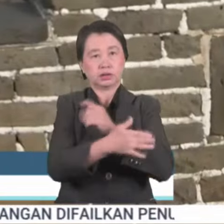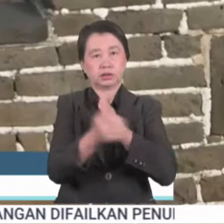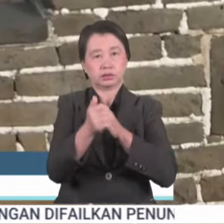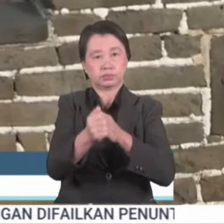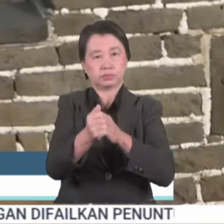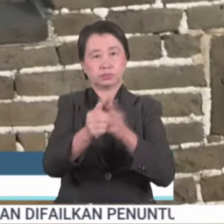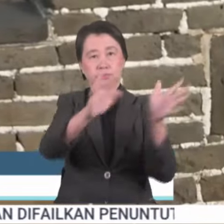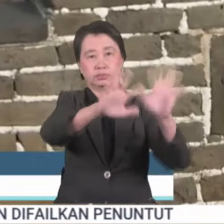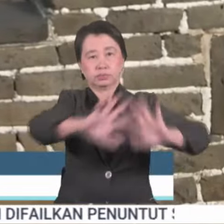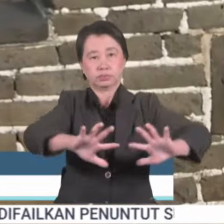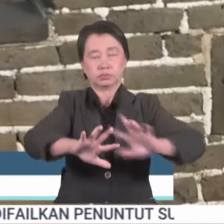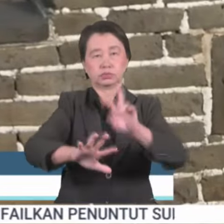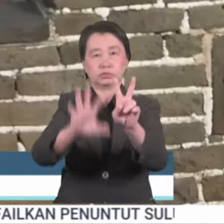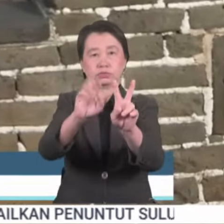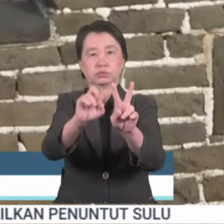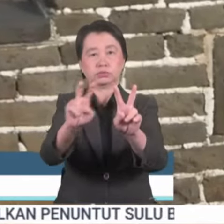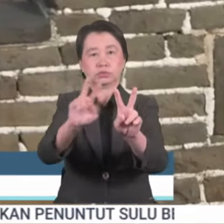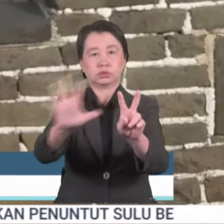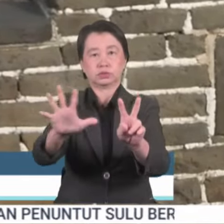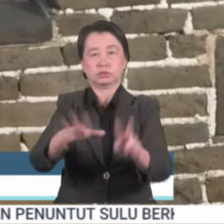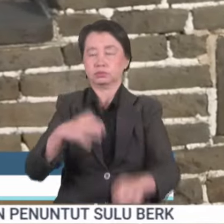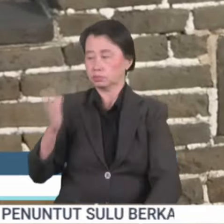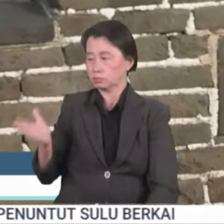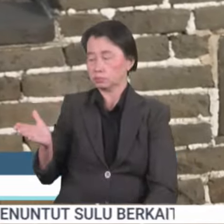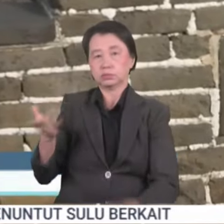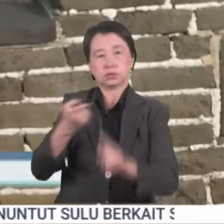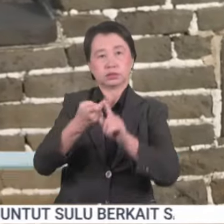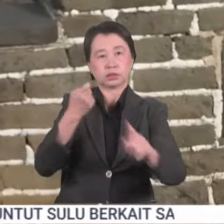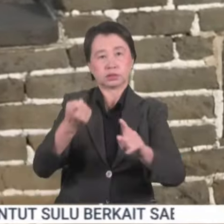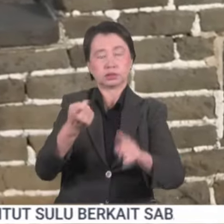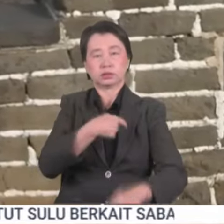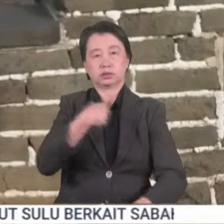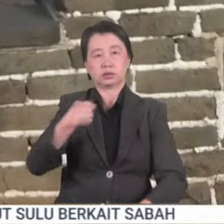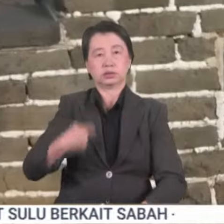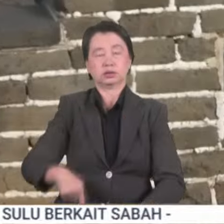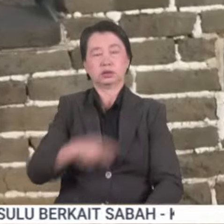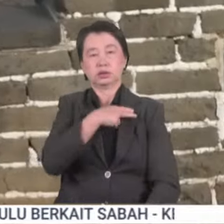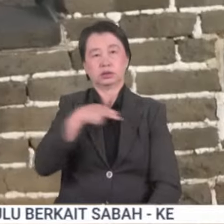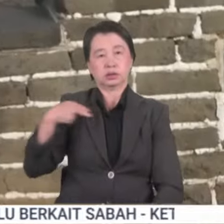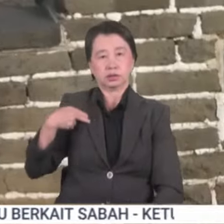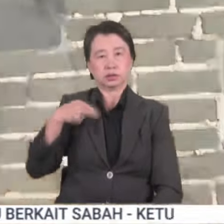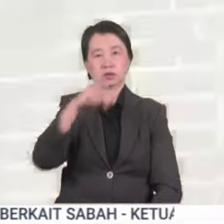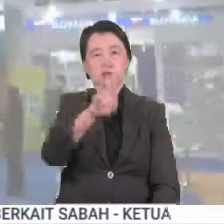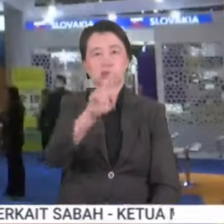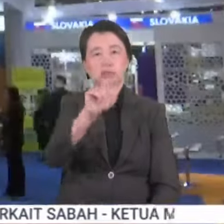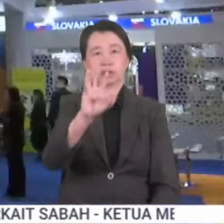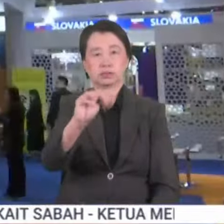pengemudi ASEAN 2025. Sazwani Samsu, Beijing, RTM.